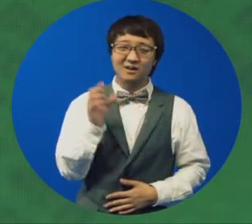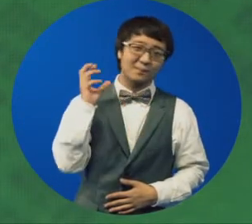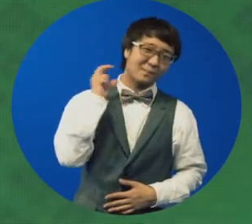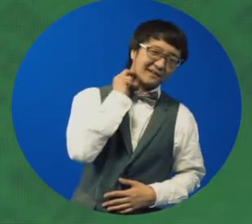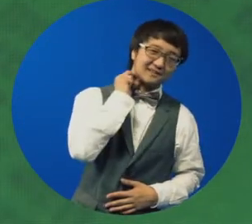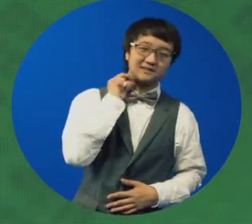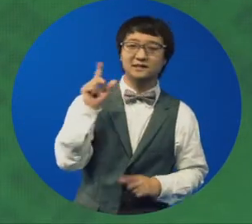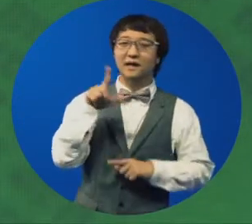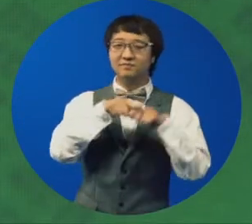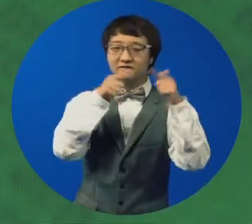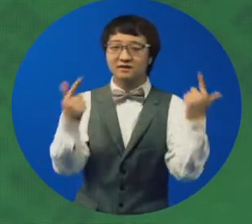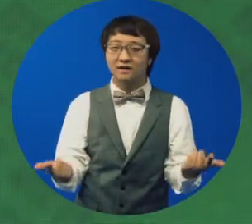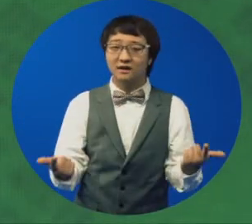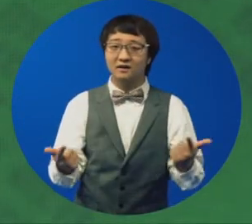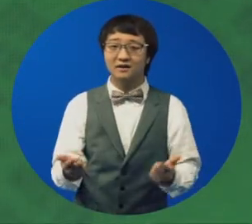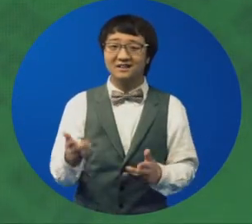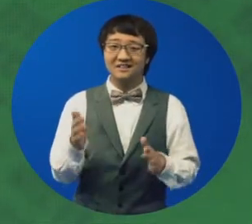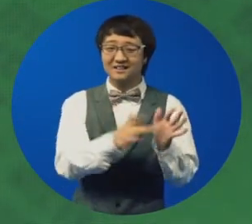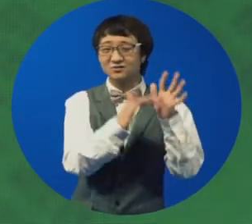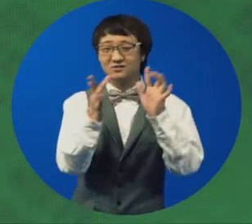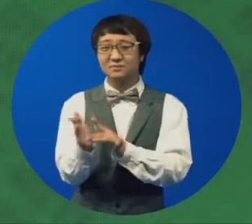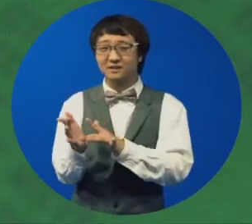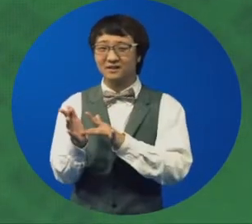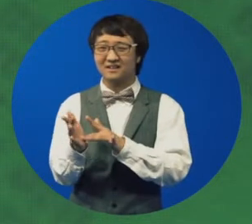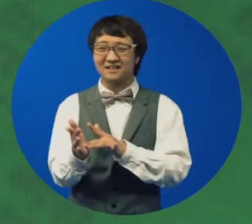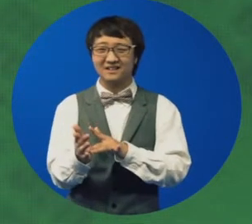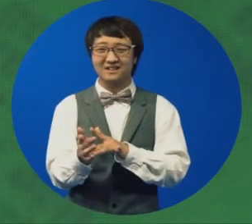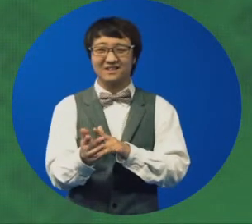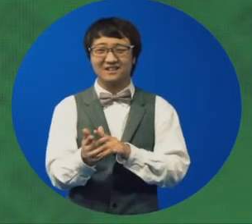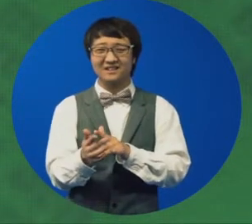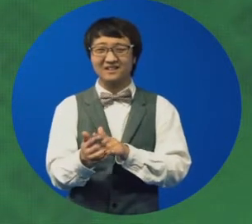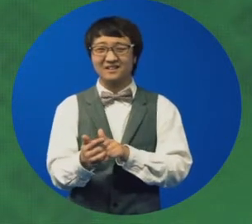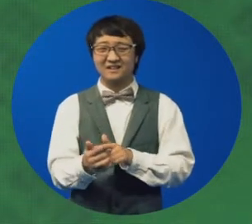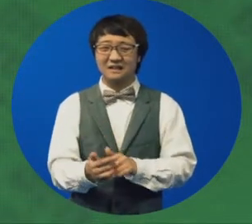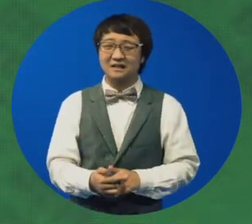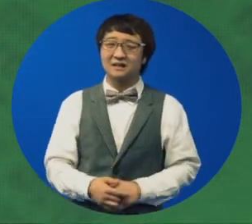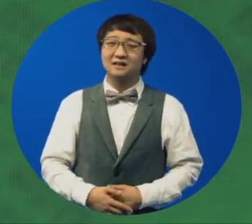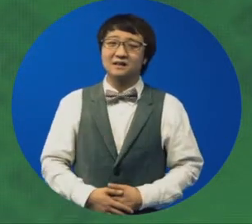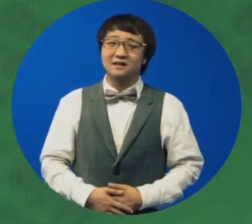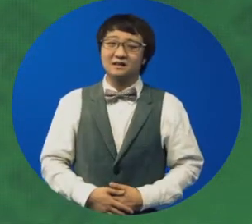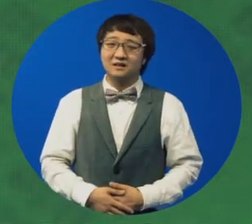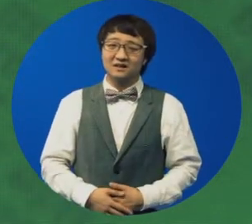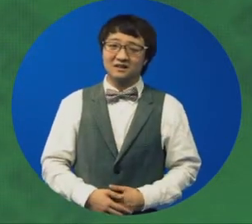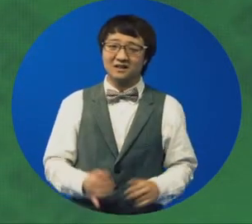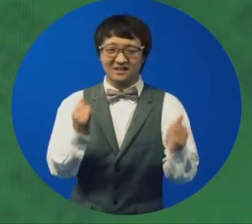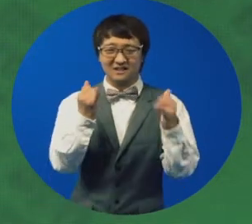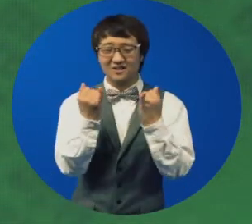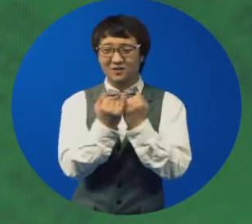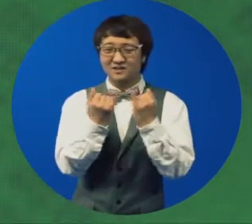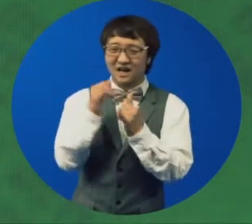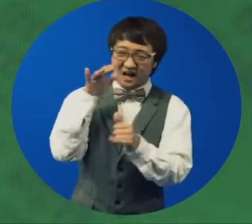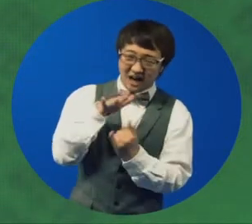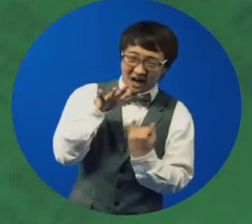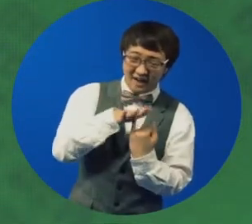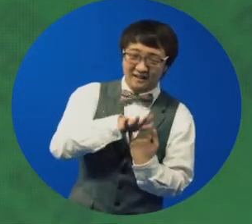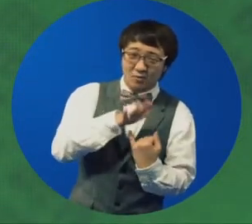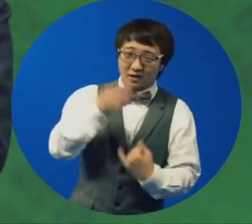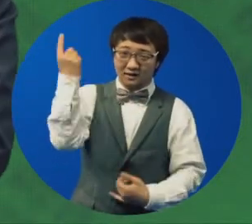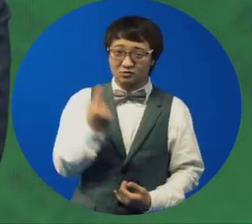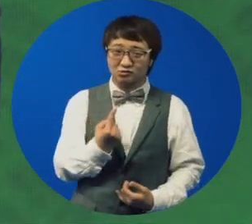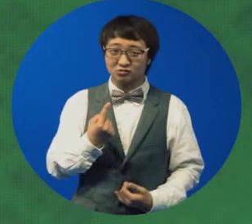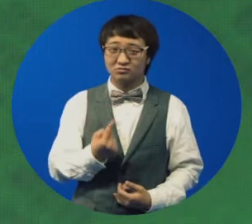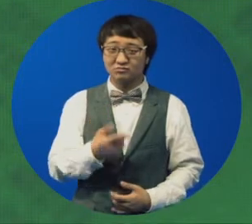법정에서 예수님이 심판을 받을 때 어린 여자아이가 하나 와서 너도 그 사람과 함께